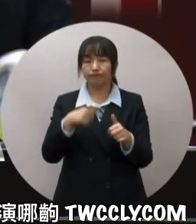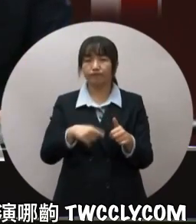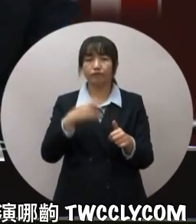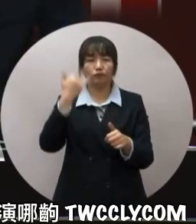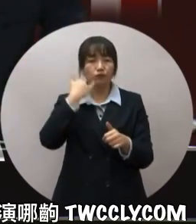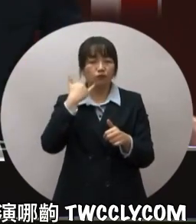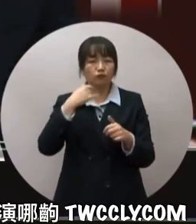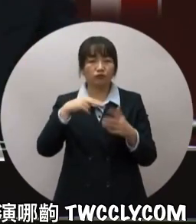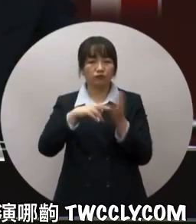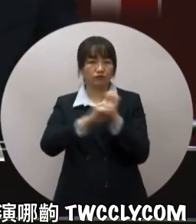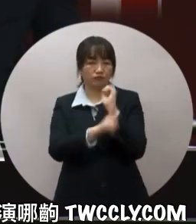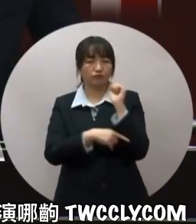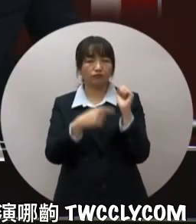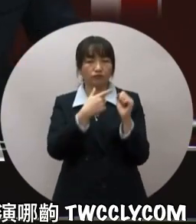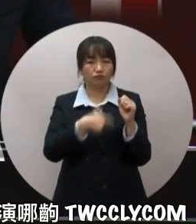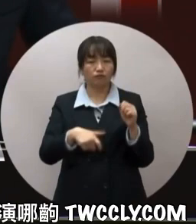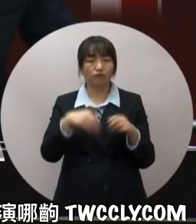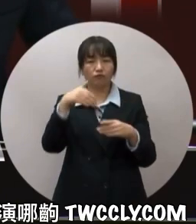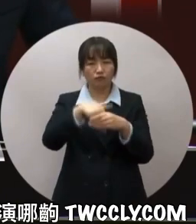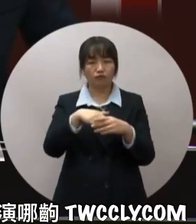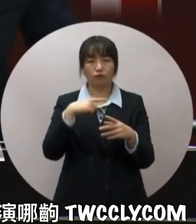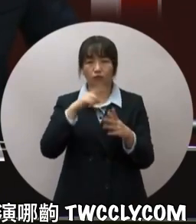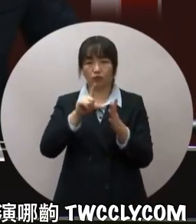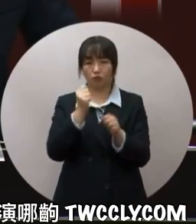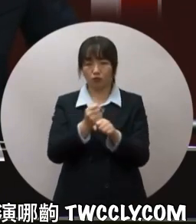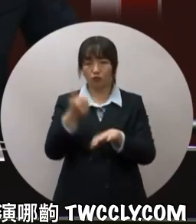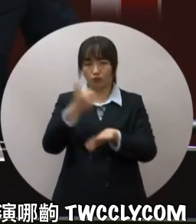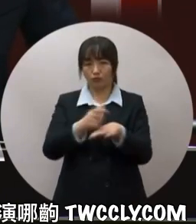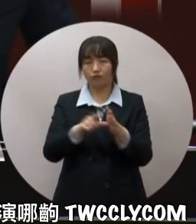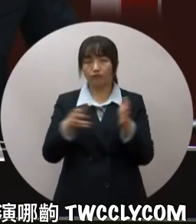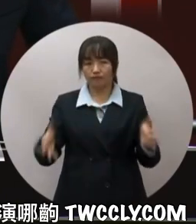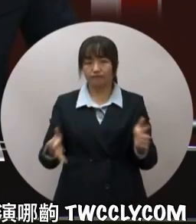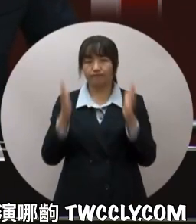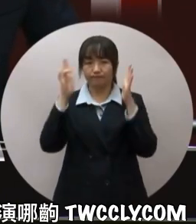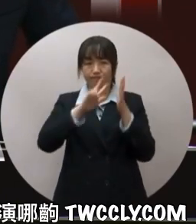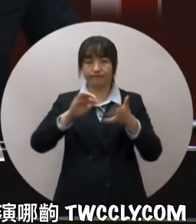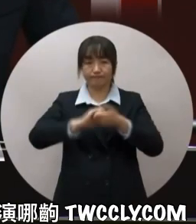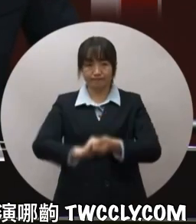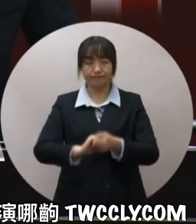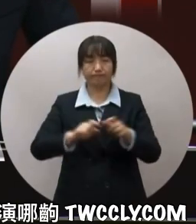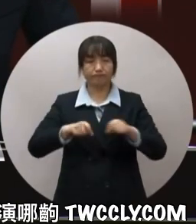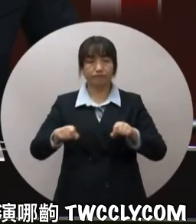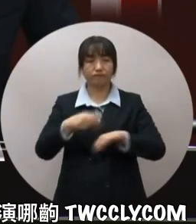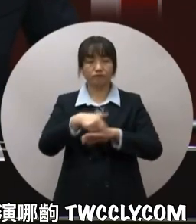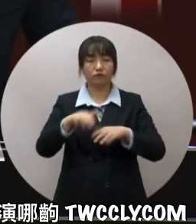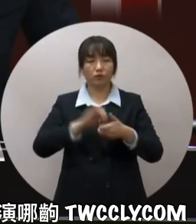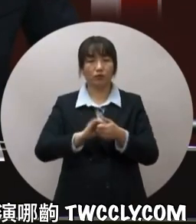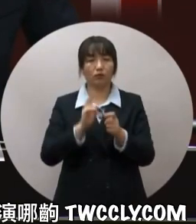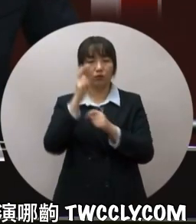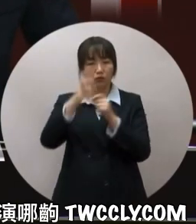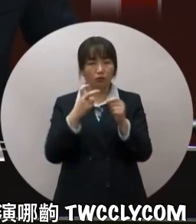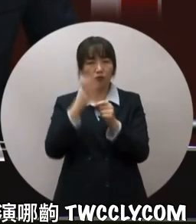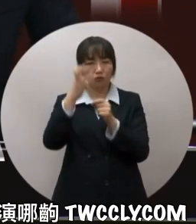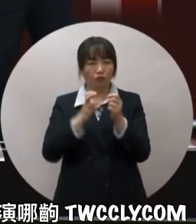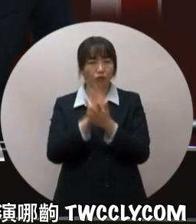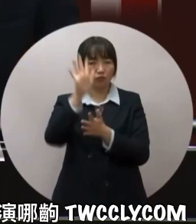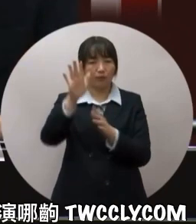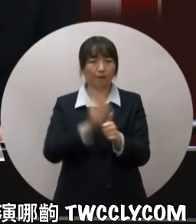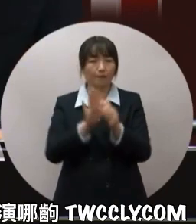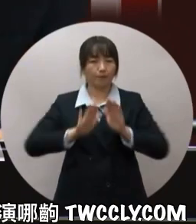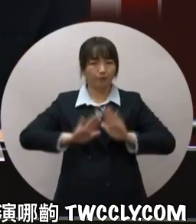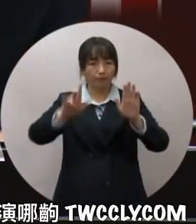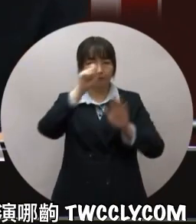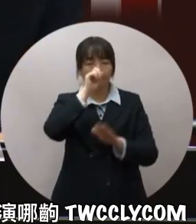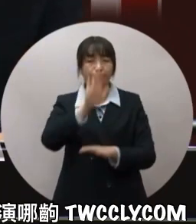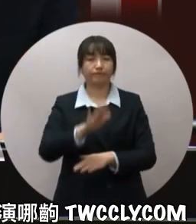為一個基隆選出來的立法委員我也覺得未來在這個任內能夠做好正式的定案的話對於基隆長期二三十年的發展是有非常